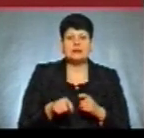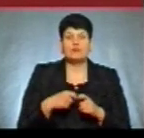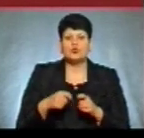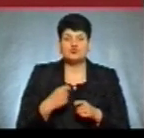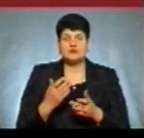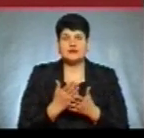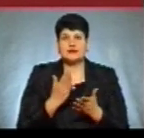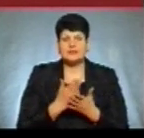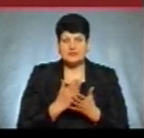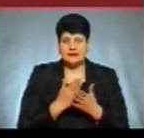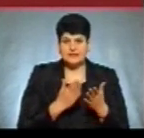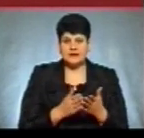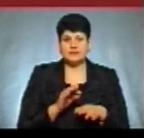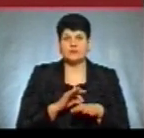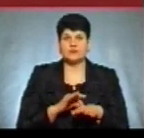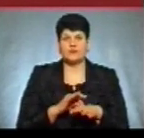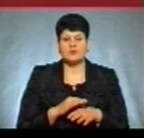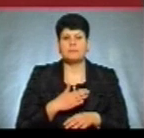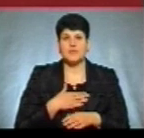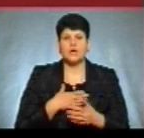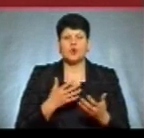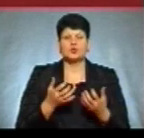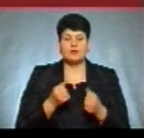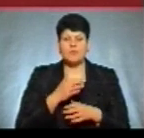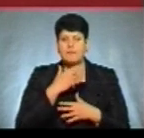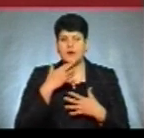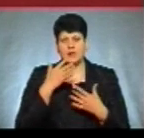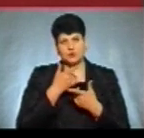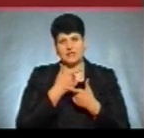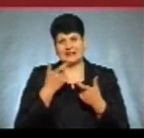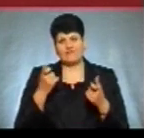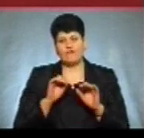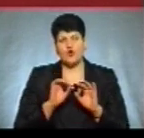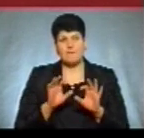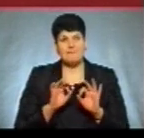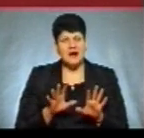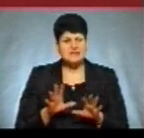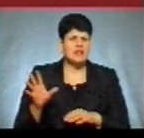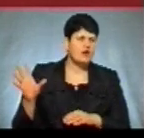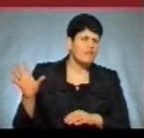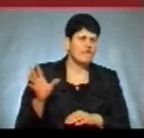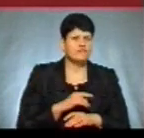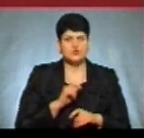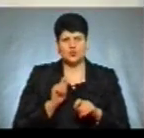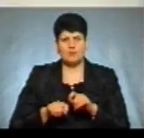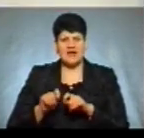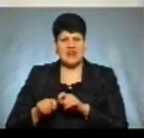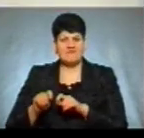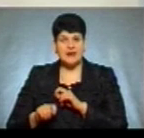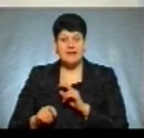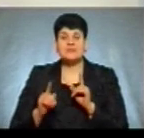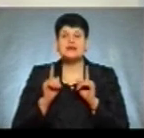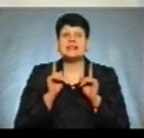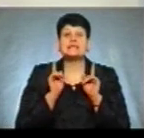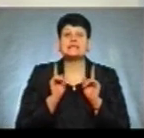їхні опоненти здійснюють. Ми отримуємо багато інформації, всю перевіряємо, і лише